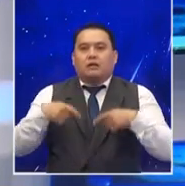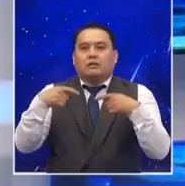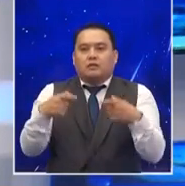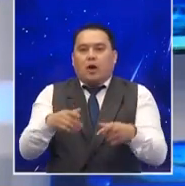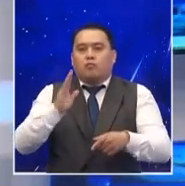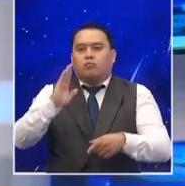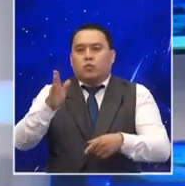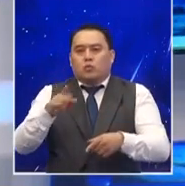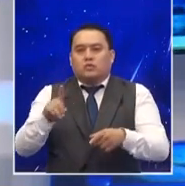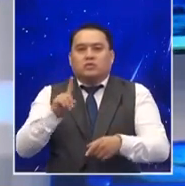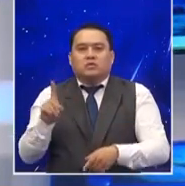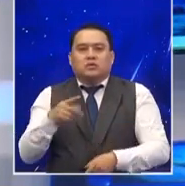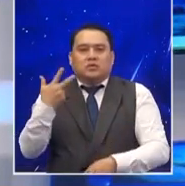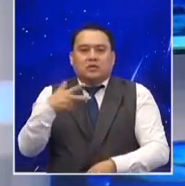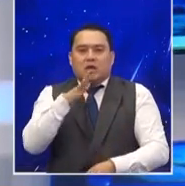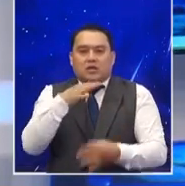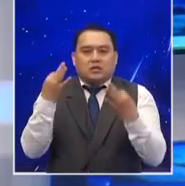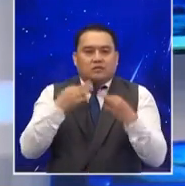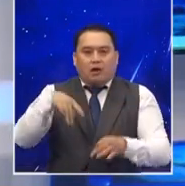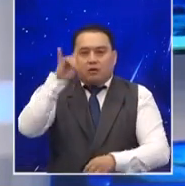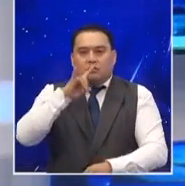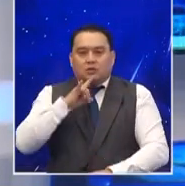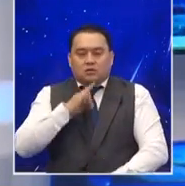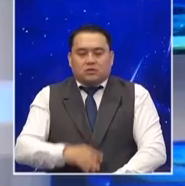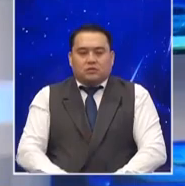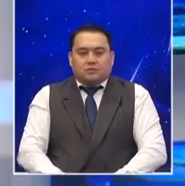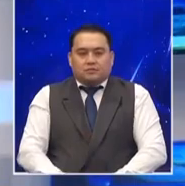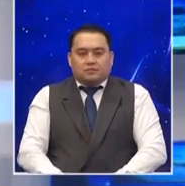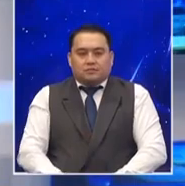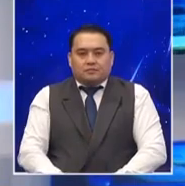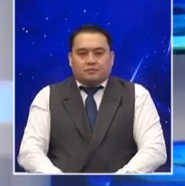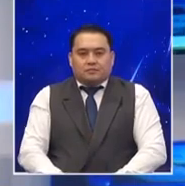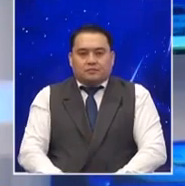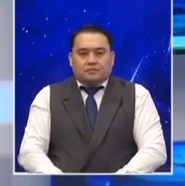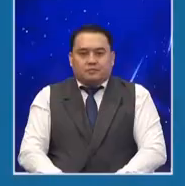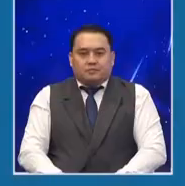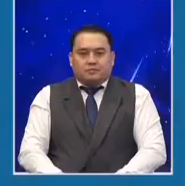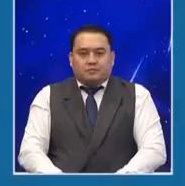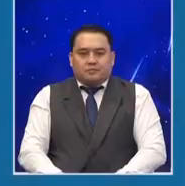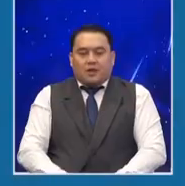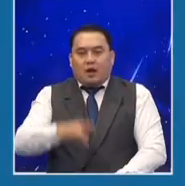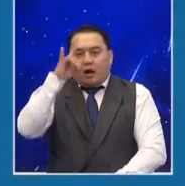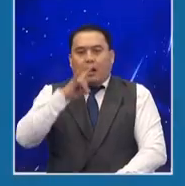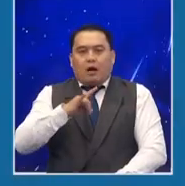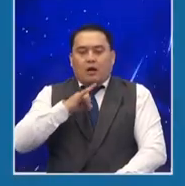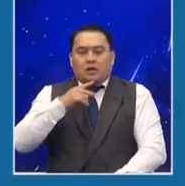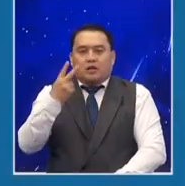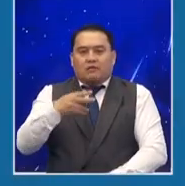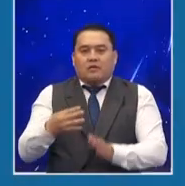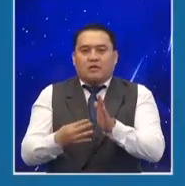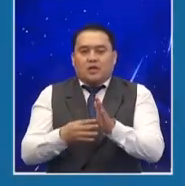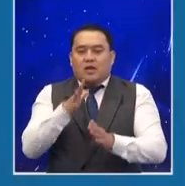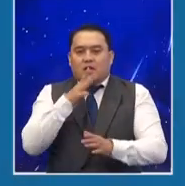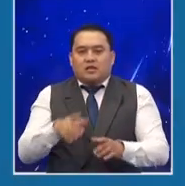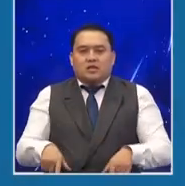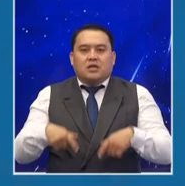Он пройдет под знаком 30-летия независимости Республики Казахстан. Казахстан перешагнул 29-летний